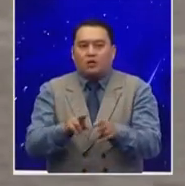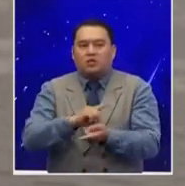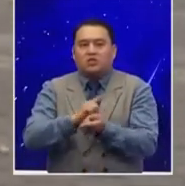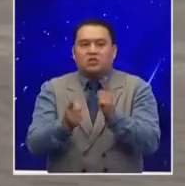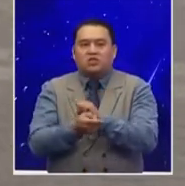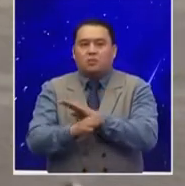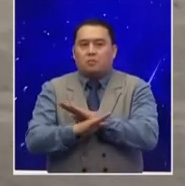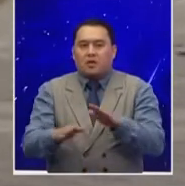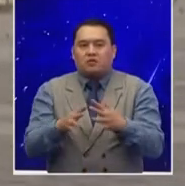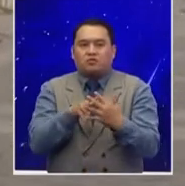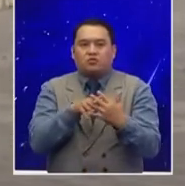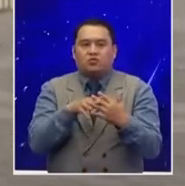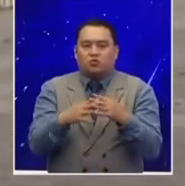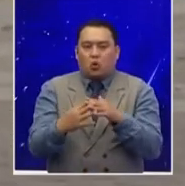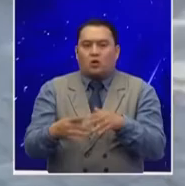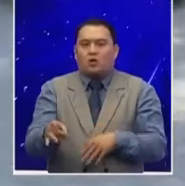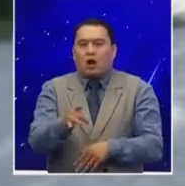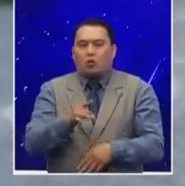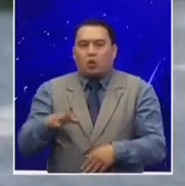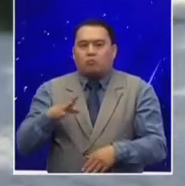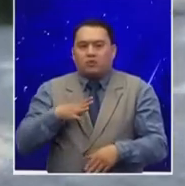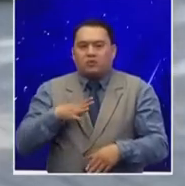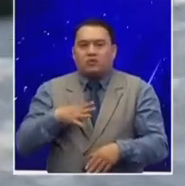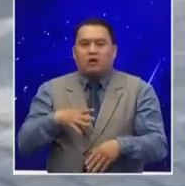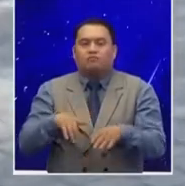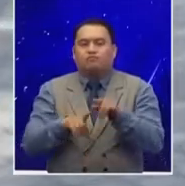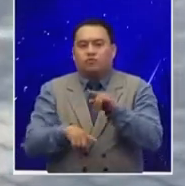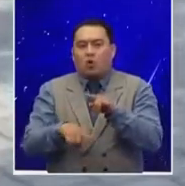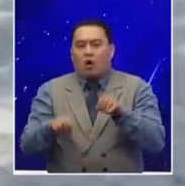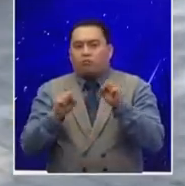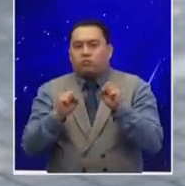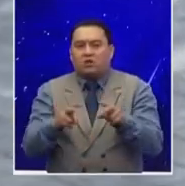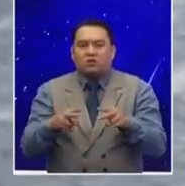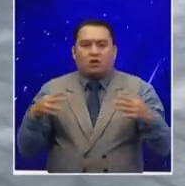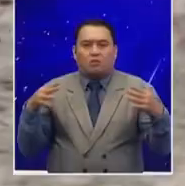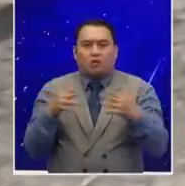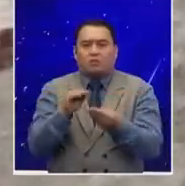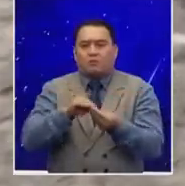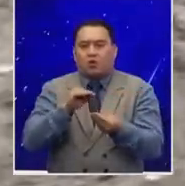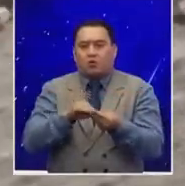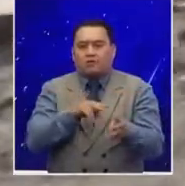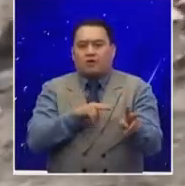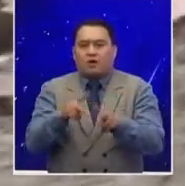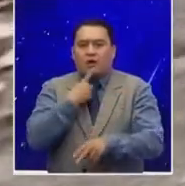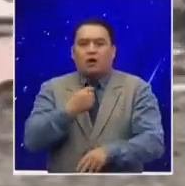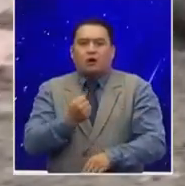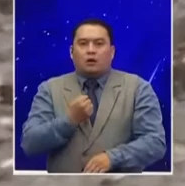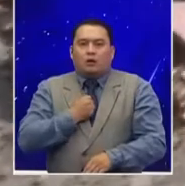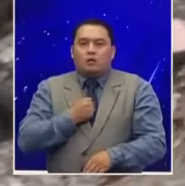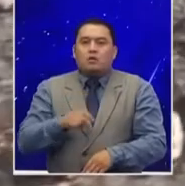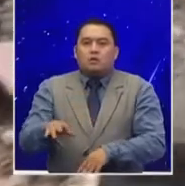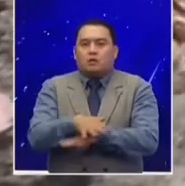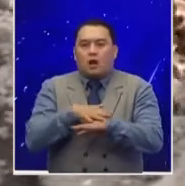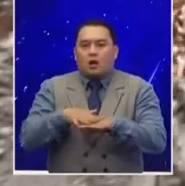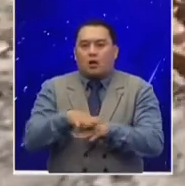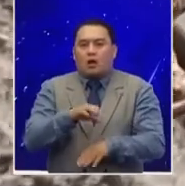неизменной. Поселок Гадрут, в районе которого происходили наиболее интенсивные бои, по-прежнему контролируется армией обороны